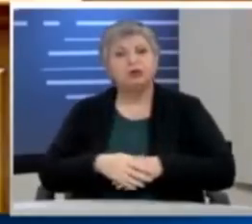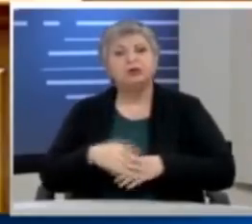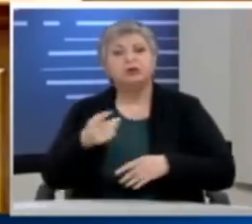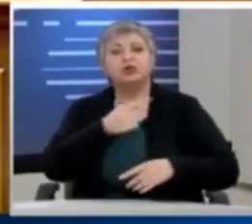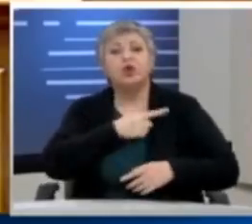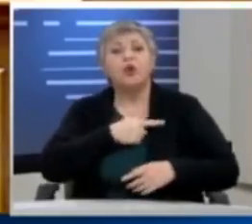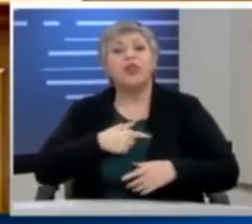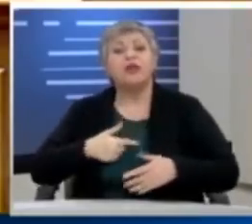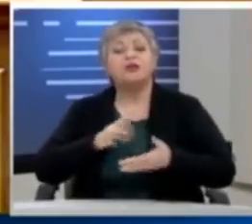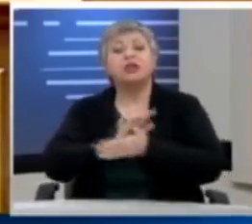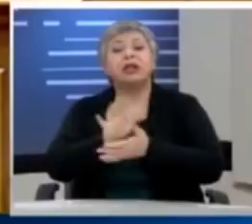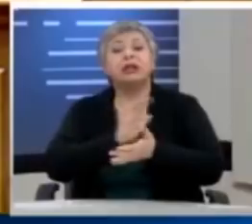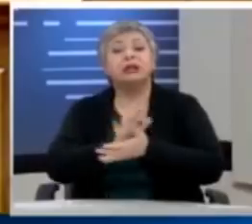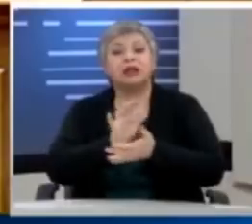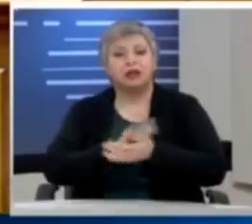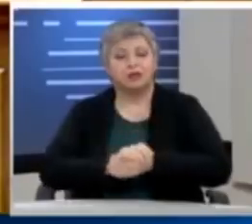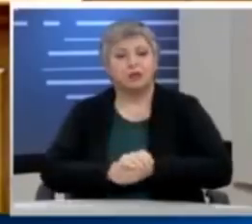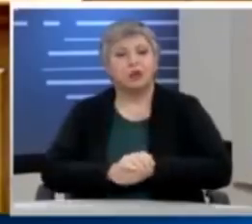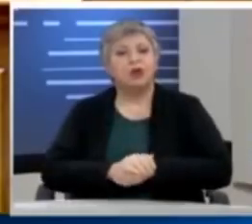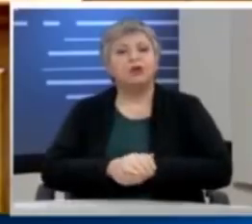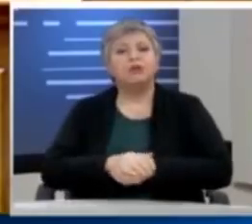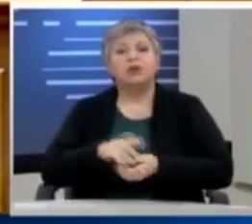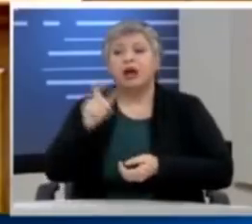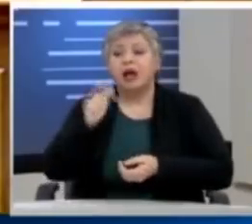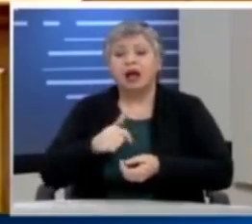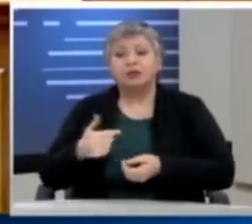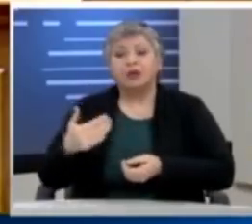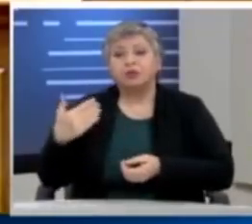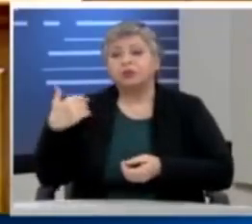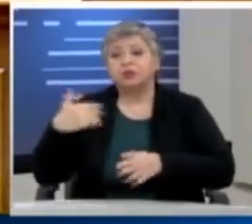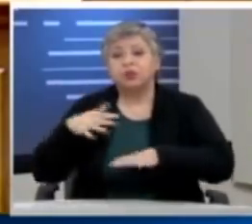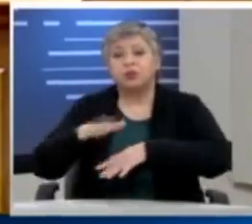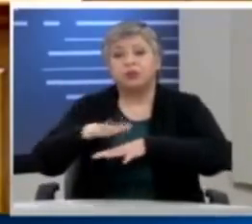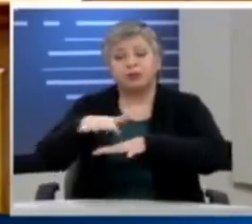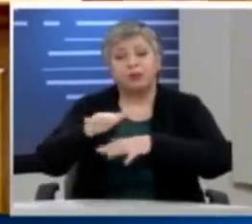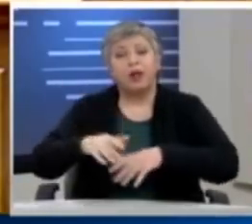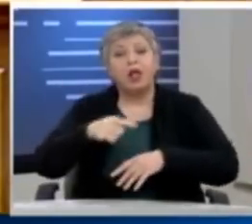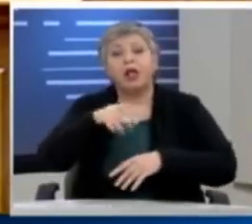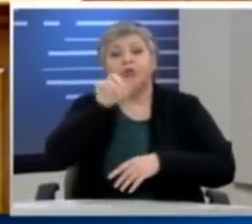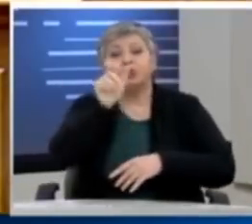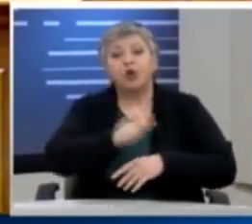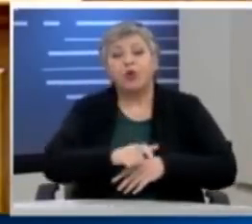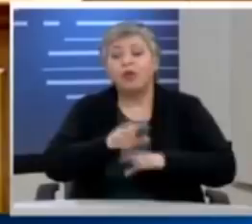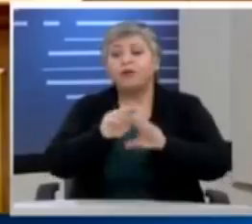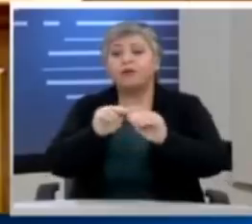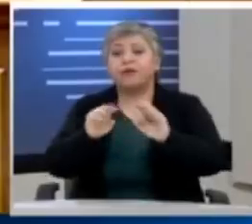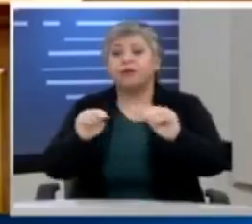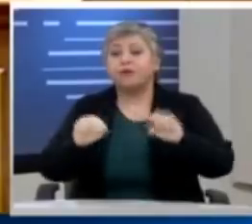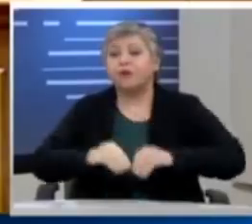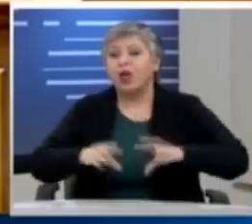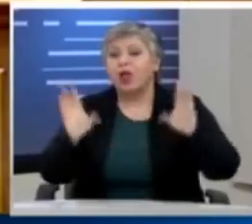του γραφείου τύπου σας, κύριε Τσίπρα, ο οποίος ανήμερα των εθνικιστικών συλλαλητηρίων διέδιδε αυτές τις βρωμιές για το